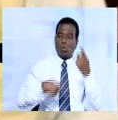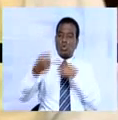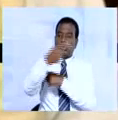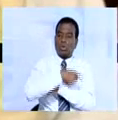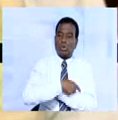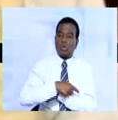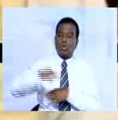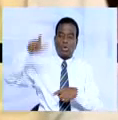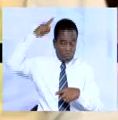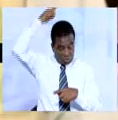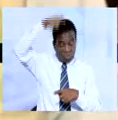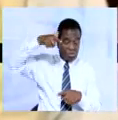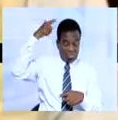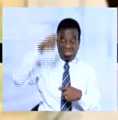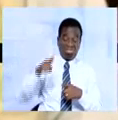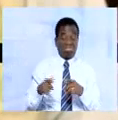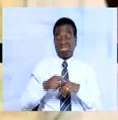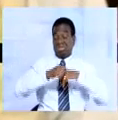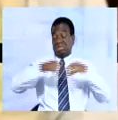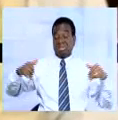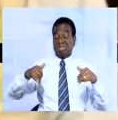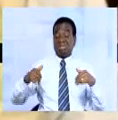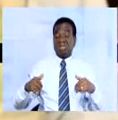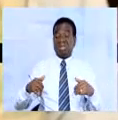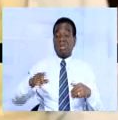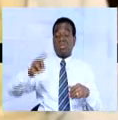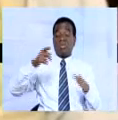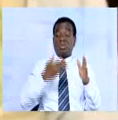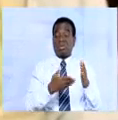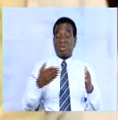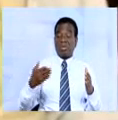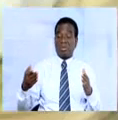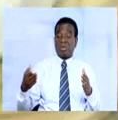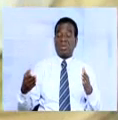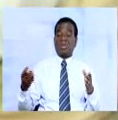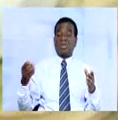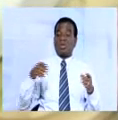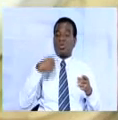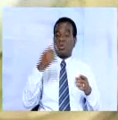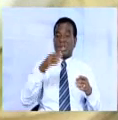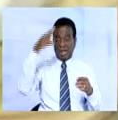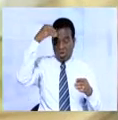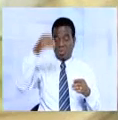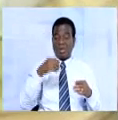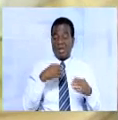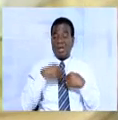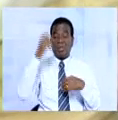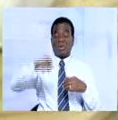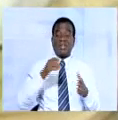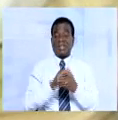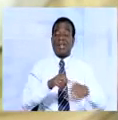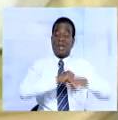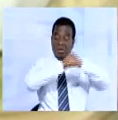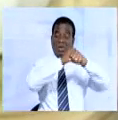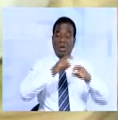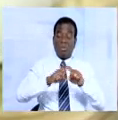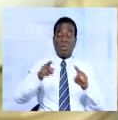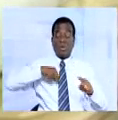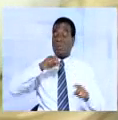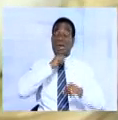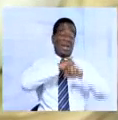Aujourd'hui, la Libye, c'est pire qu'avant. Parce que la première chose dont un être humain a besoin, c'est la sécurité. Mais nous n'avons pas